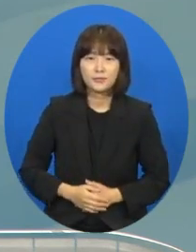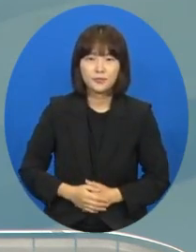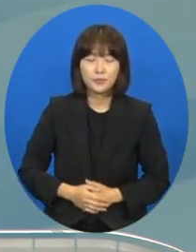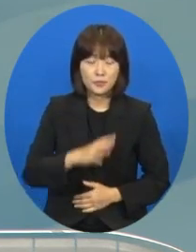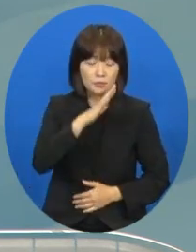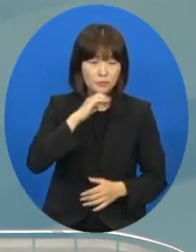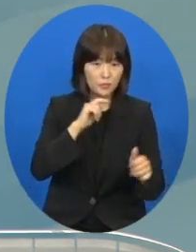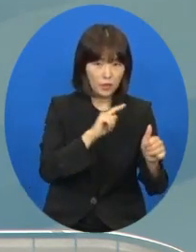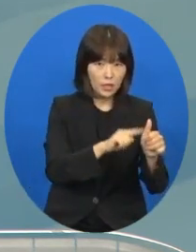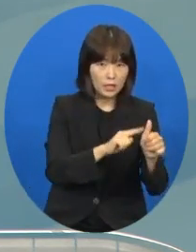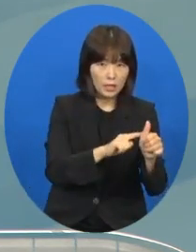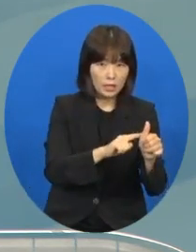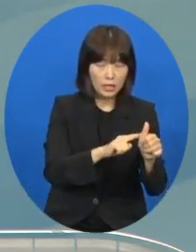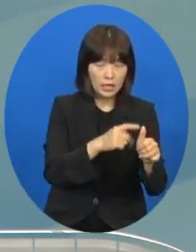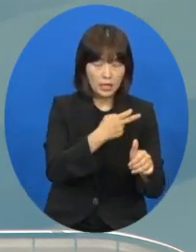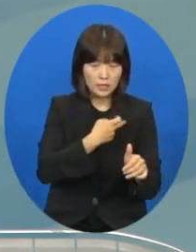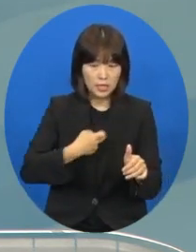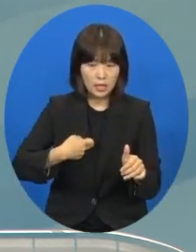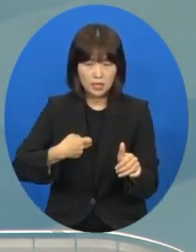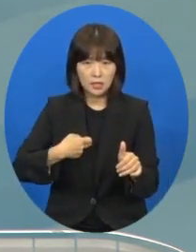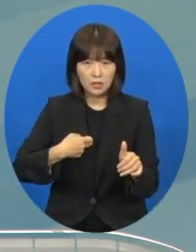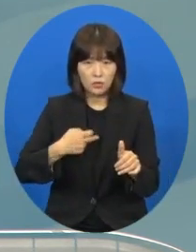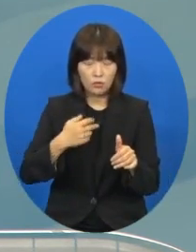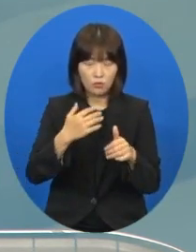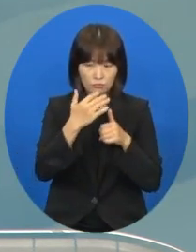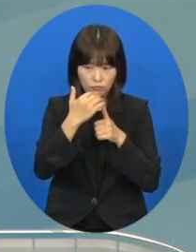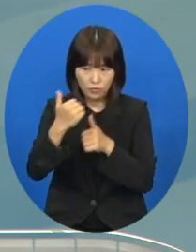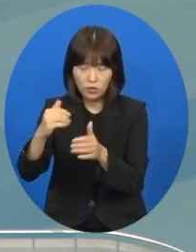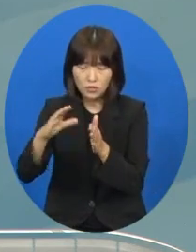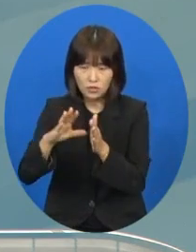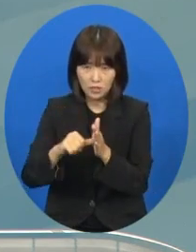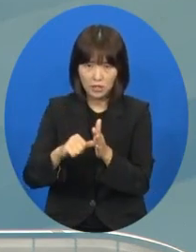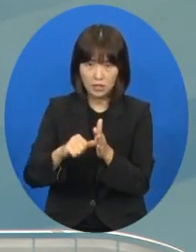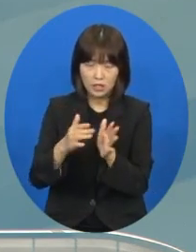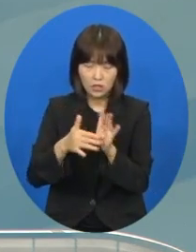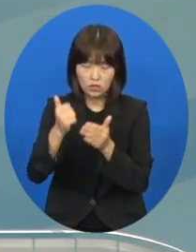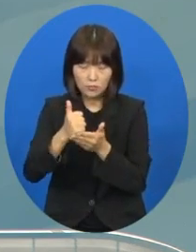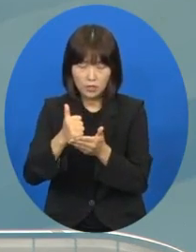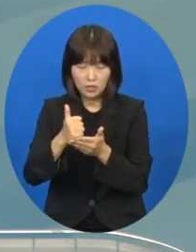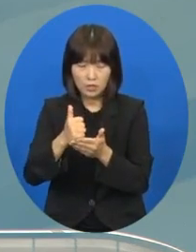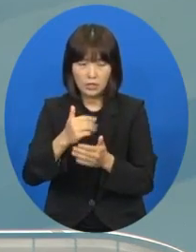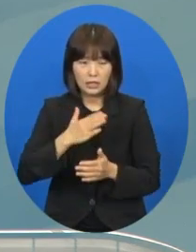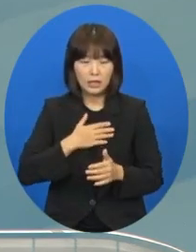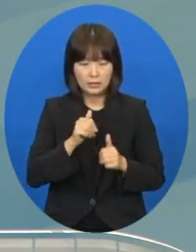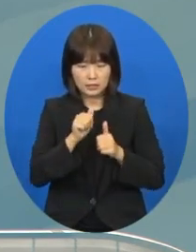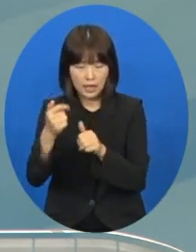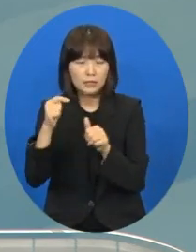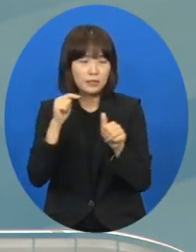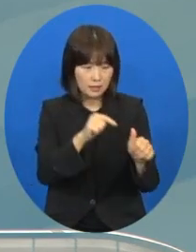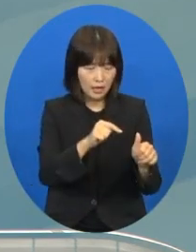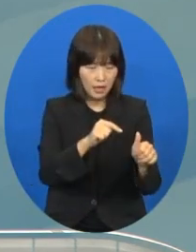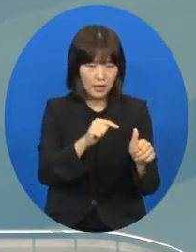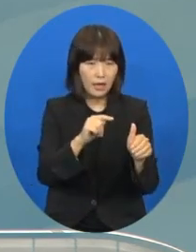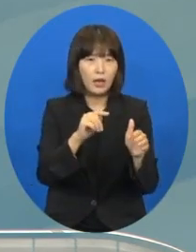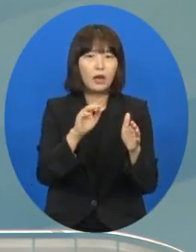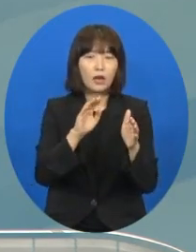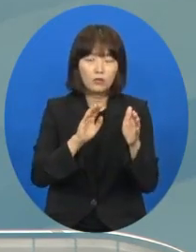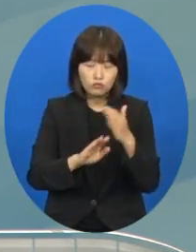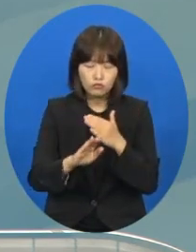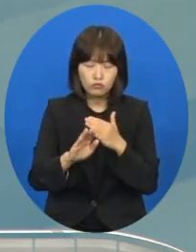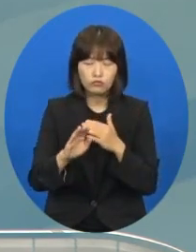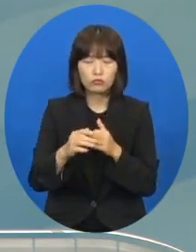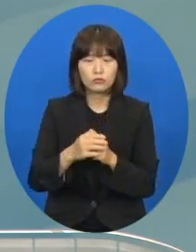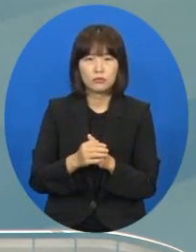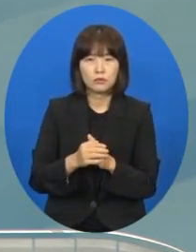베드로가 제자 부름 받았을 때 너 날 따라오너라. 주님이 그렇게 베드로를 만나셨죠.